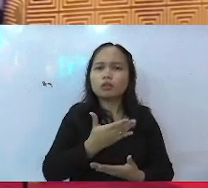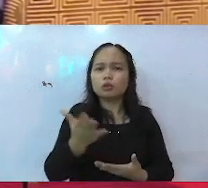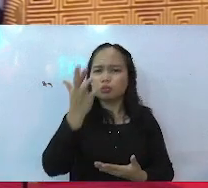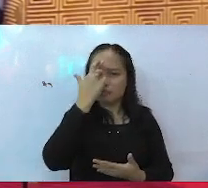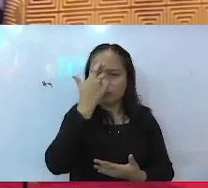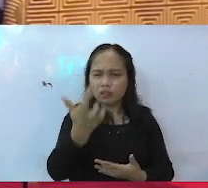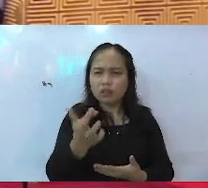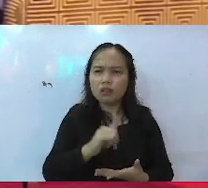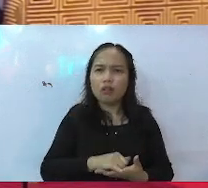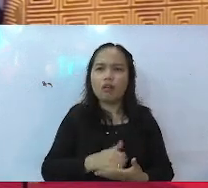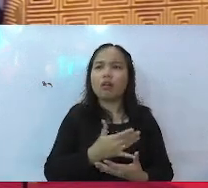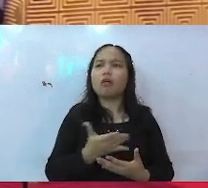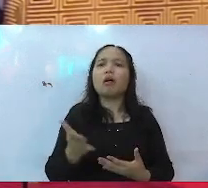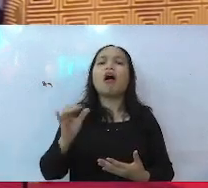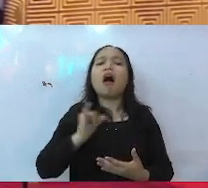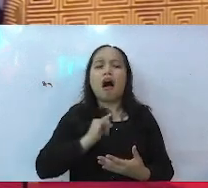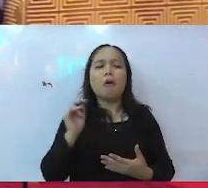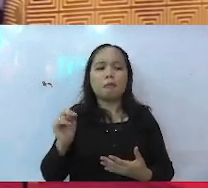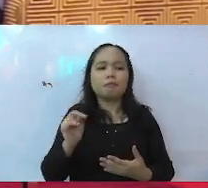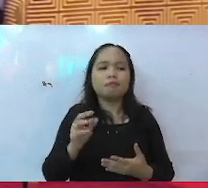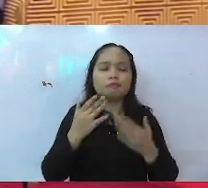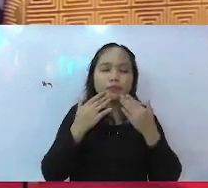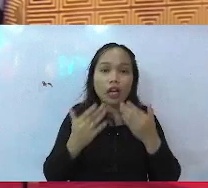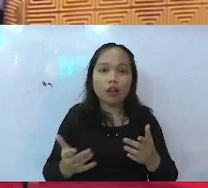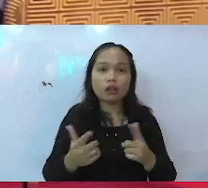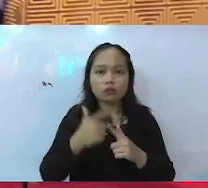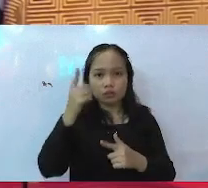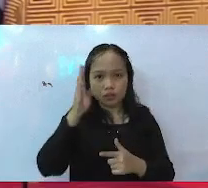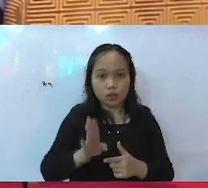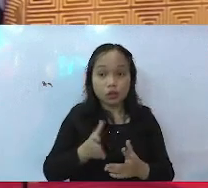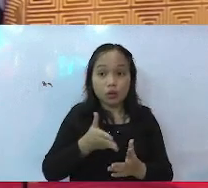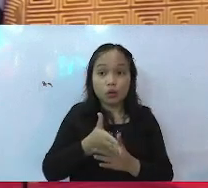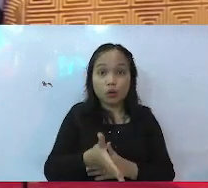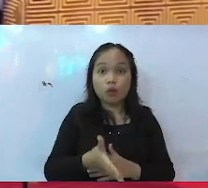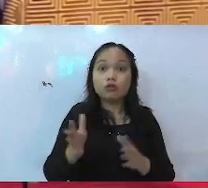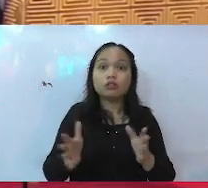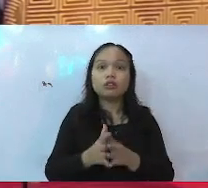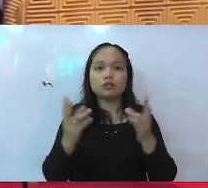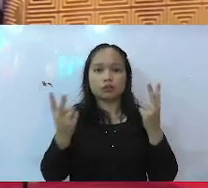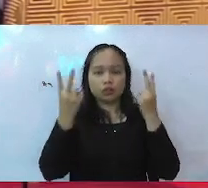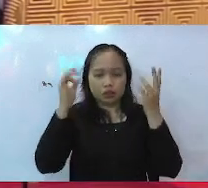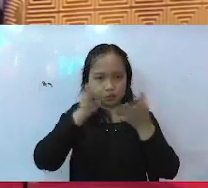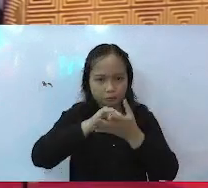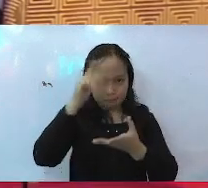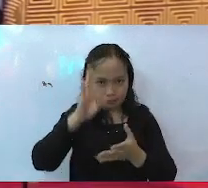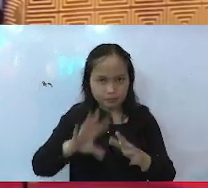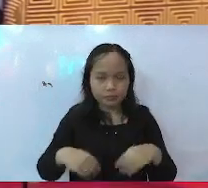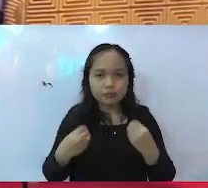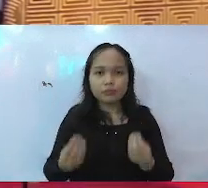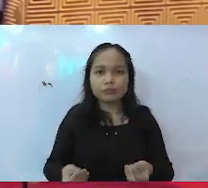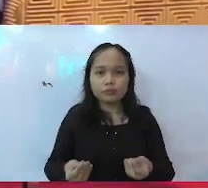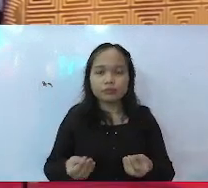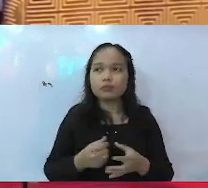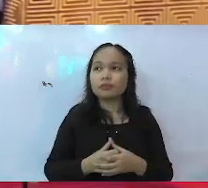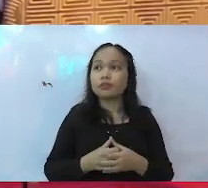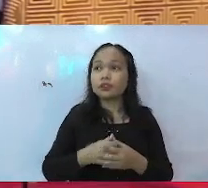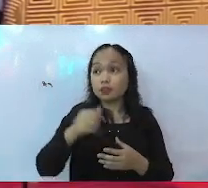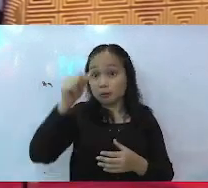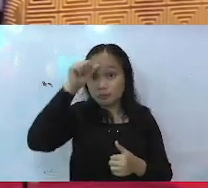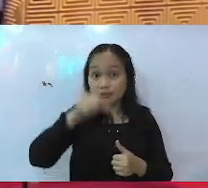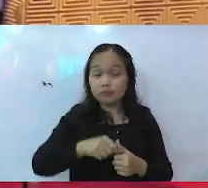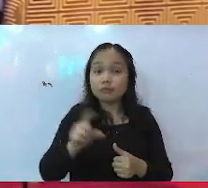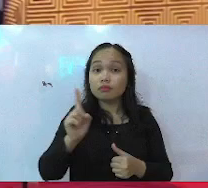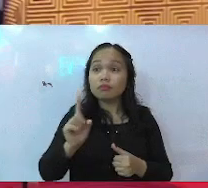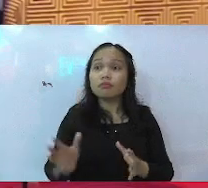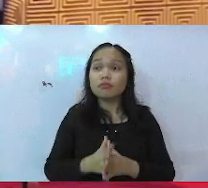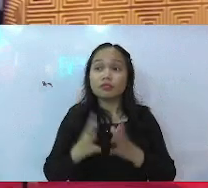ninyo na dapat kailangan niyong magpasalamat sa Diyos sa pamamagitan ng Victory na ibinigay niyya sa inyo yeah yeah tandaan ninyo ang